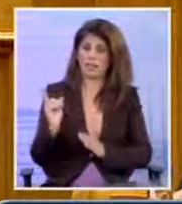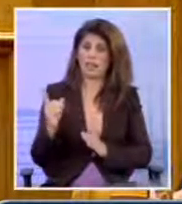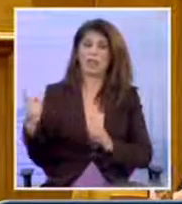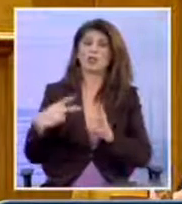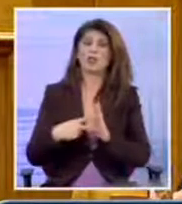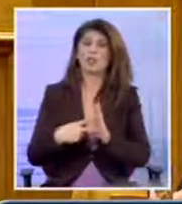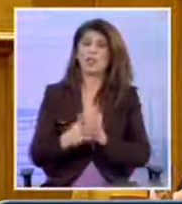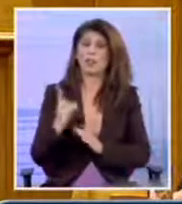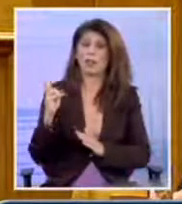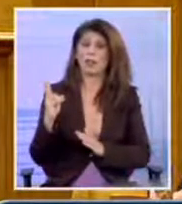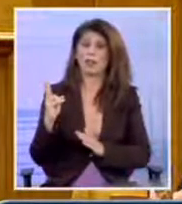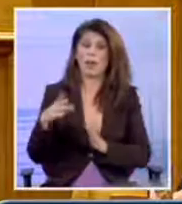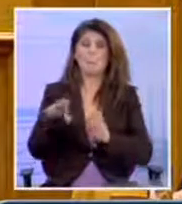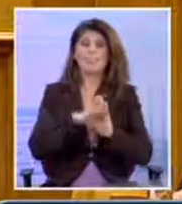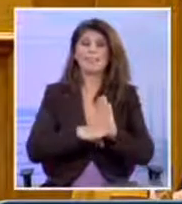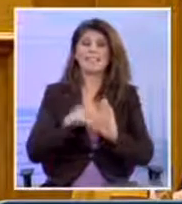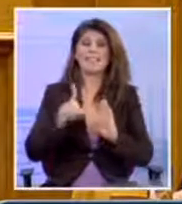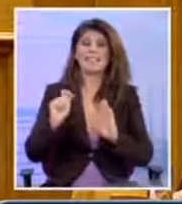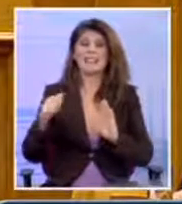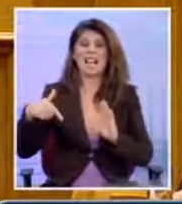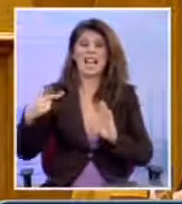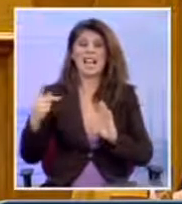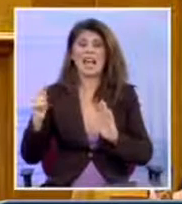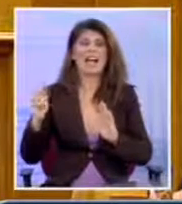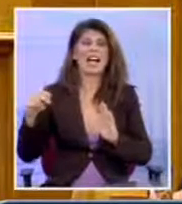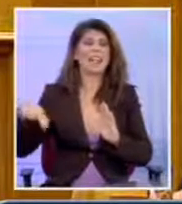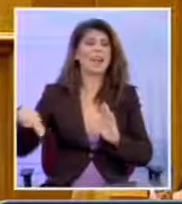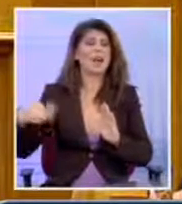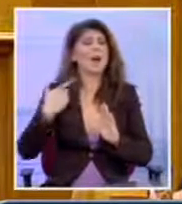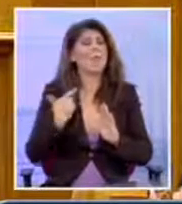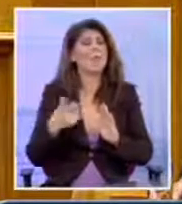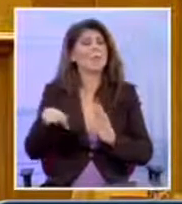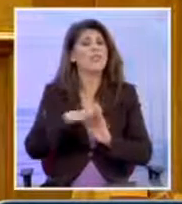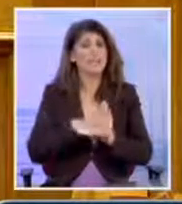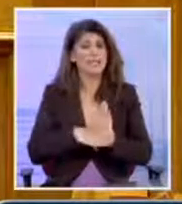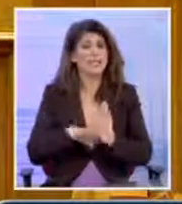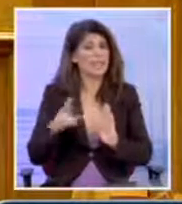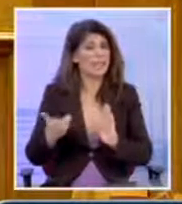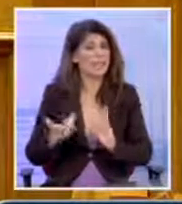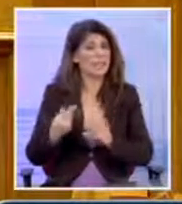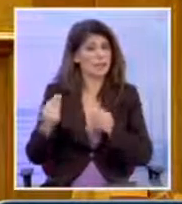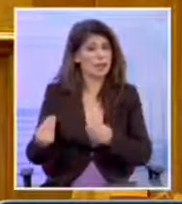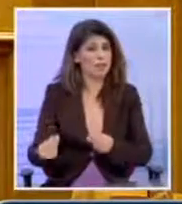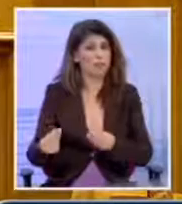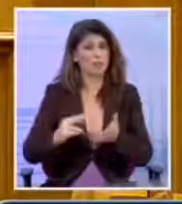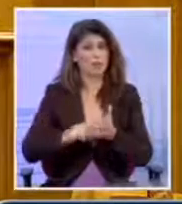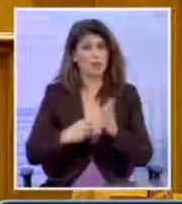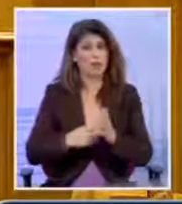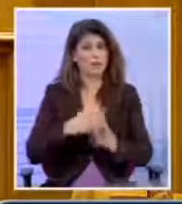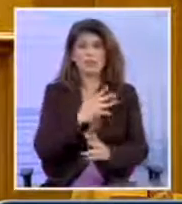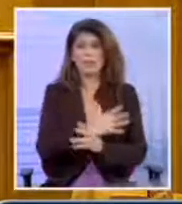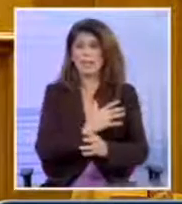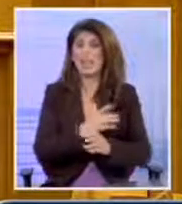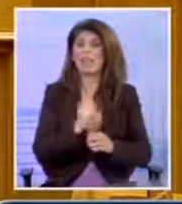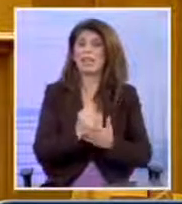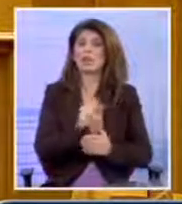το 2012 με τη λίστα Λαγκάρτ? Πού ήταν η λίστα? Γιατί δεν παρεδίδεται στους οικονομικούς εισαγγελείς και στο